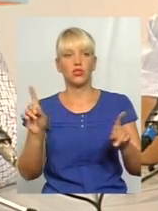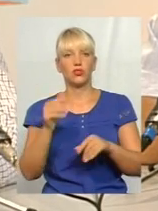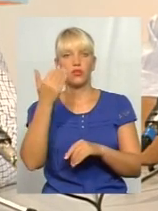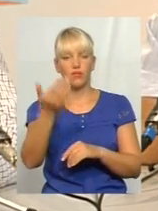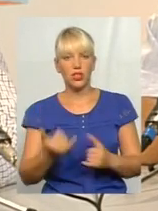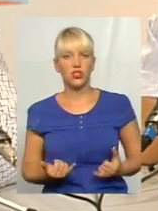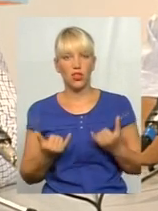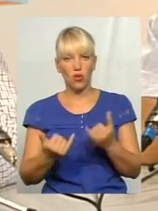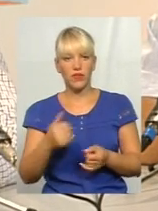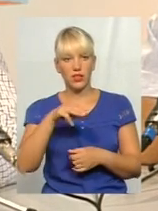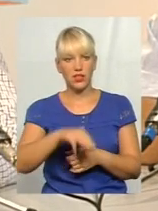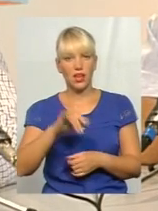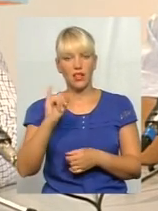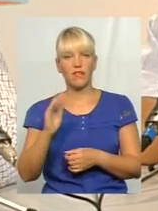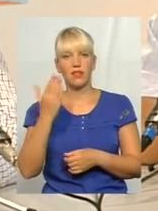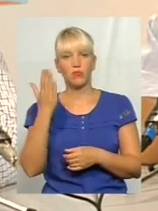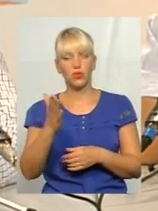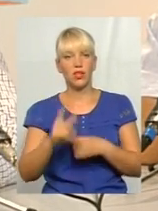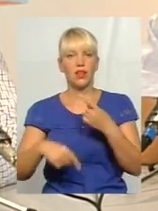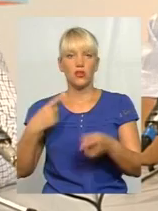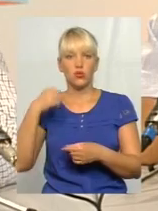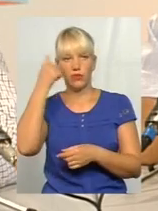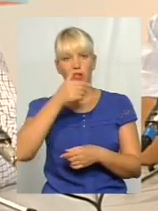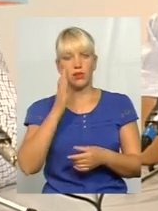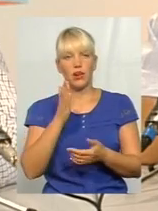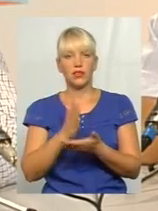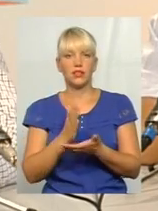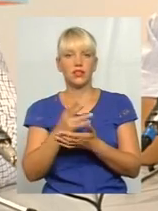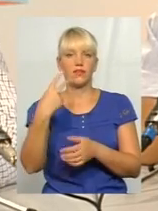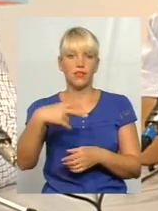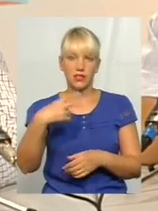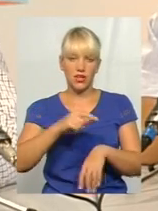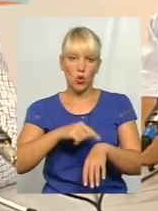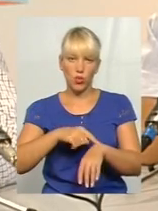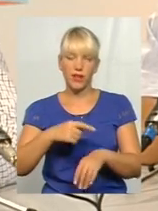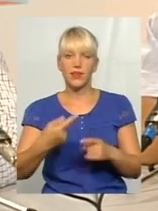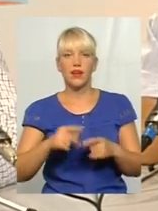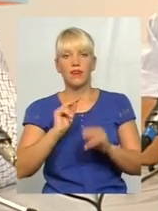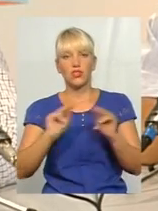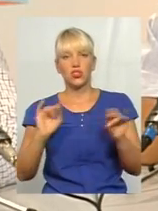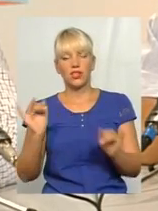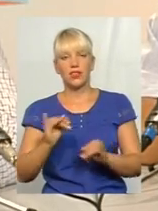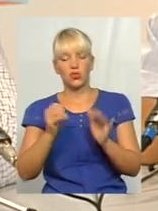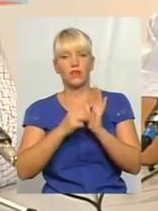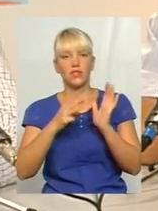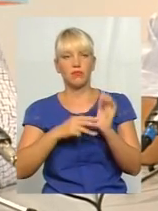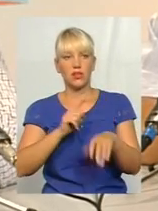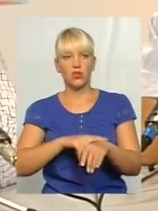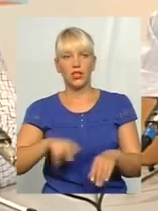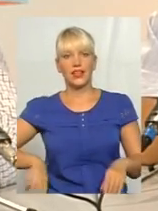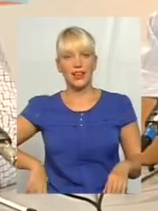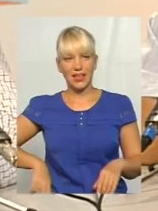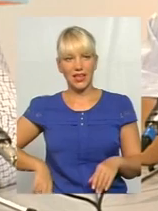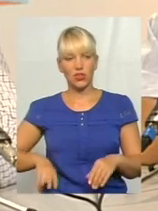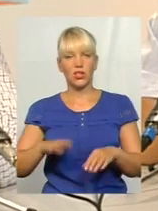шановна Тетяна Івановна будете мати на наступний рік 20 годин вчитель історії 18 годин тощо директор